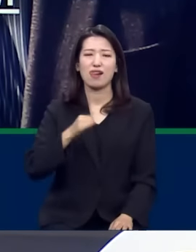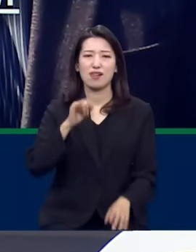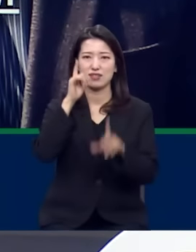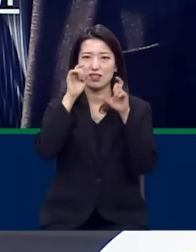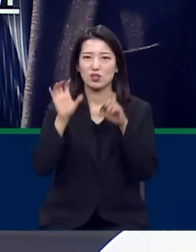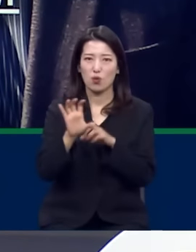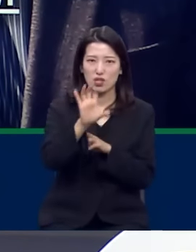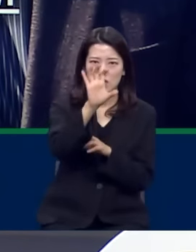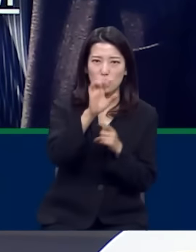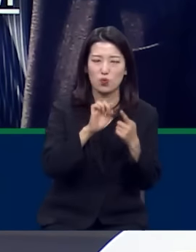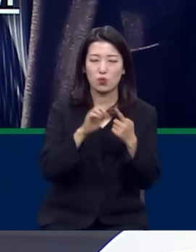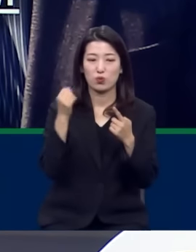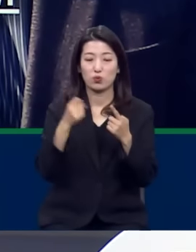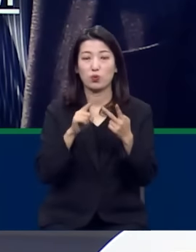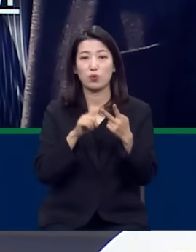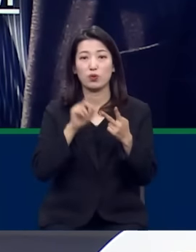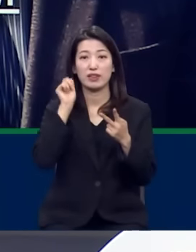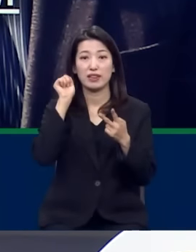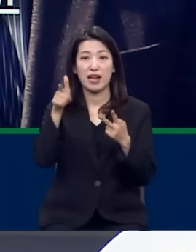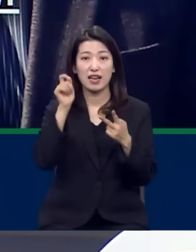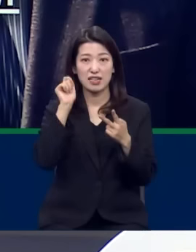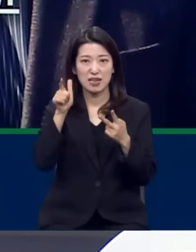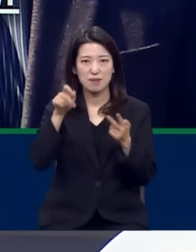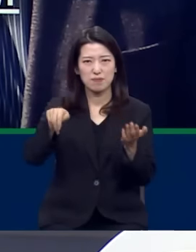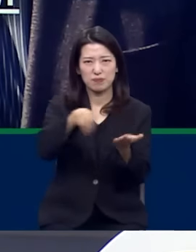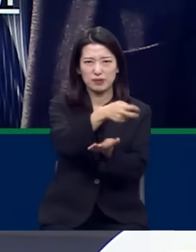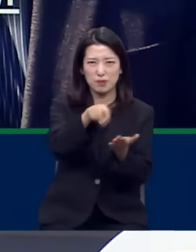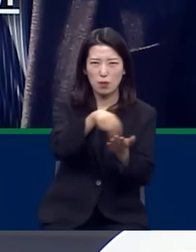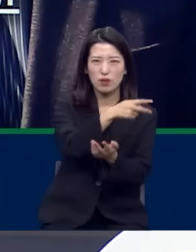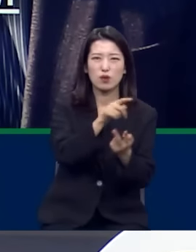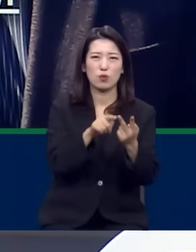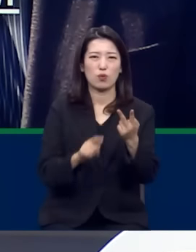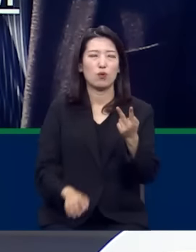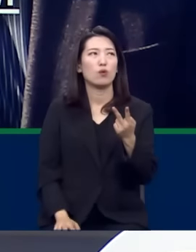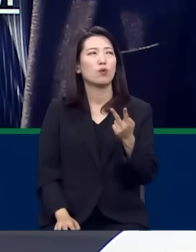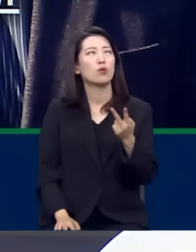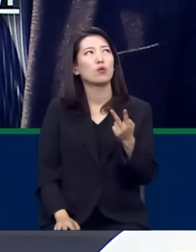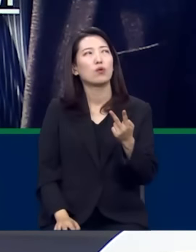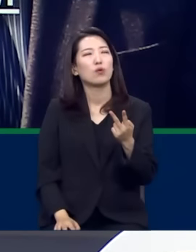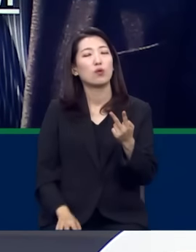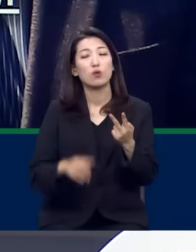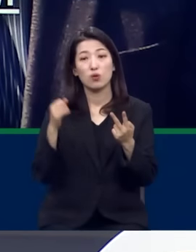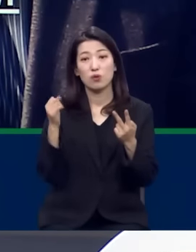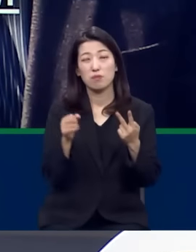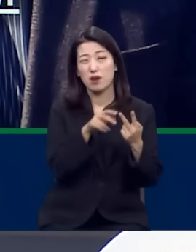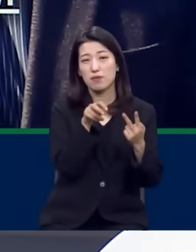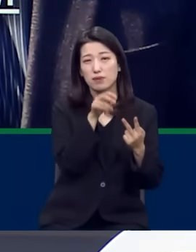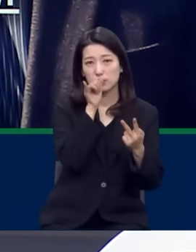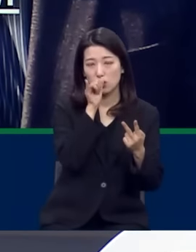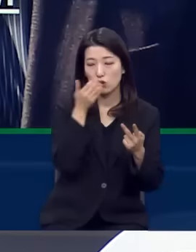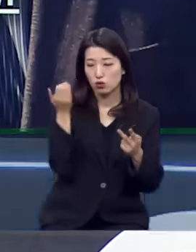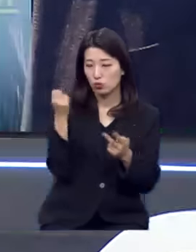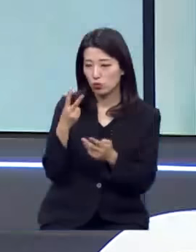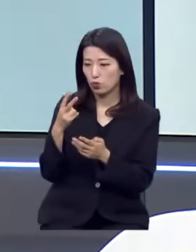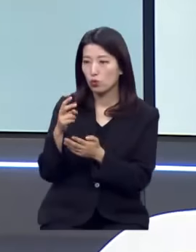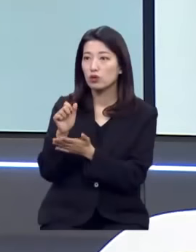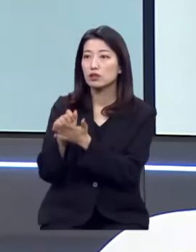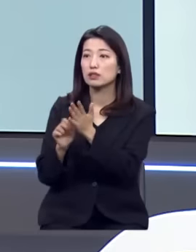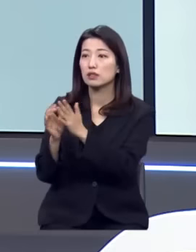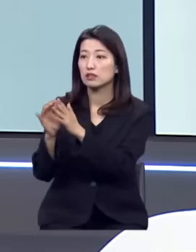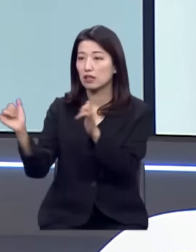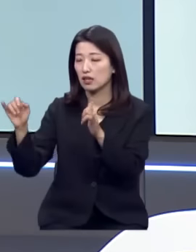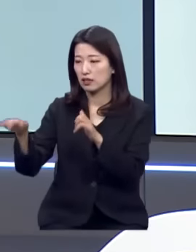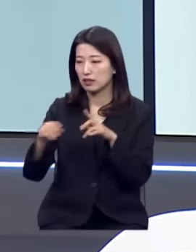보내고 그러면서 다른이 언론사 기자한테 이런 사진을 또 보냈다 그래요